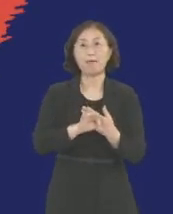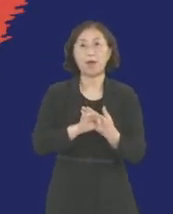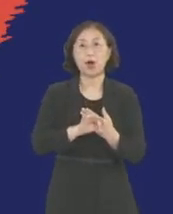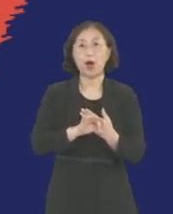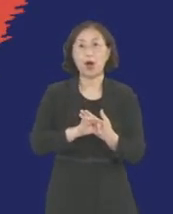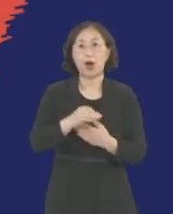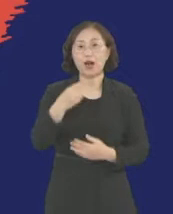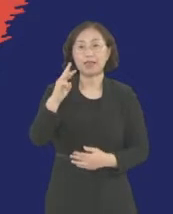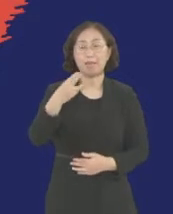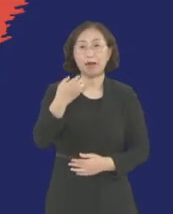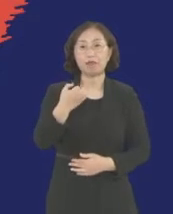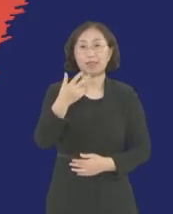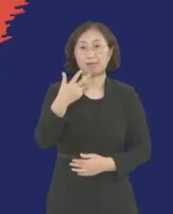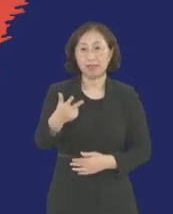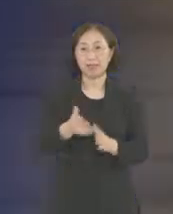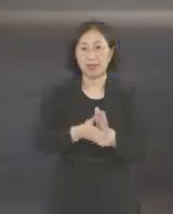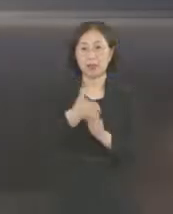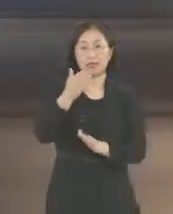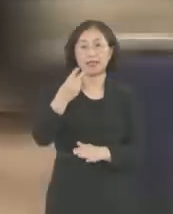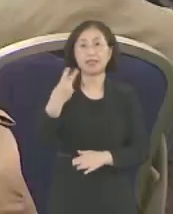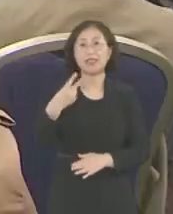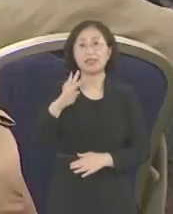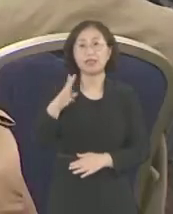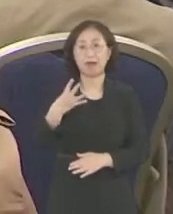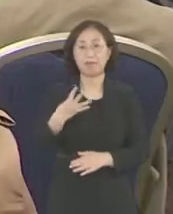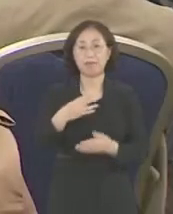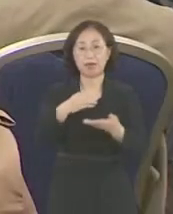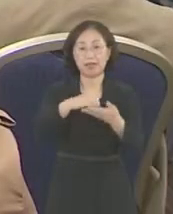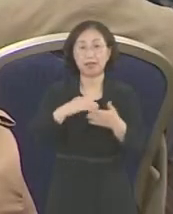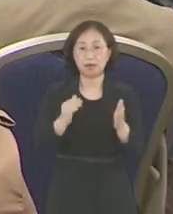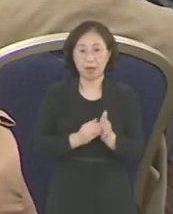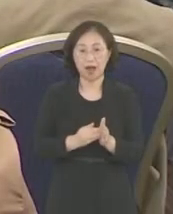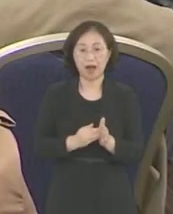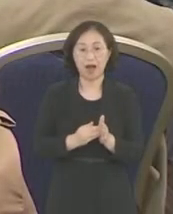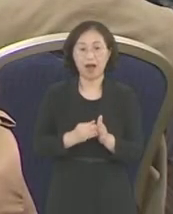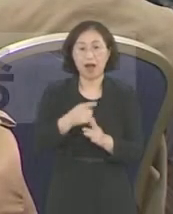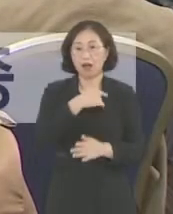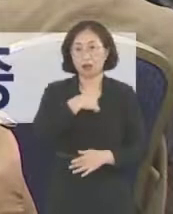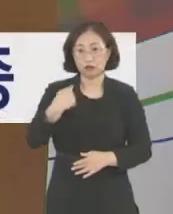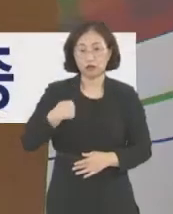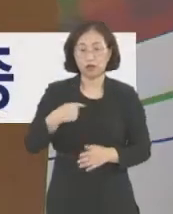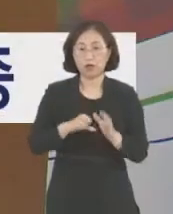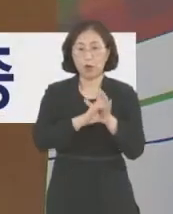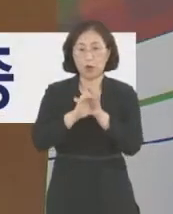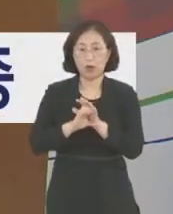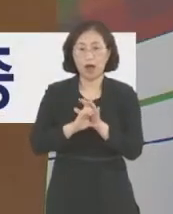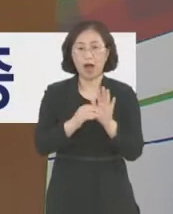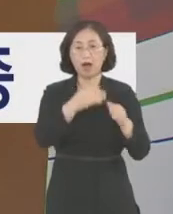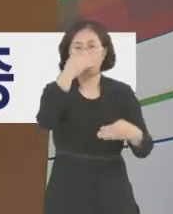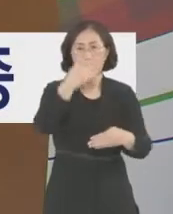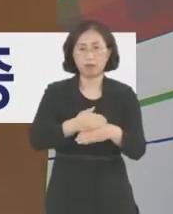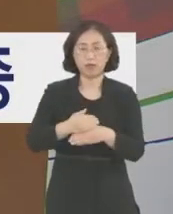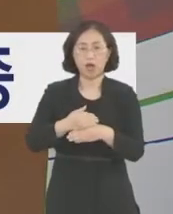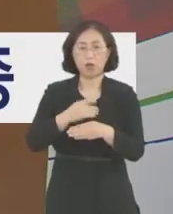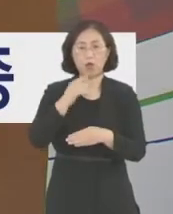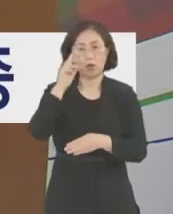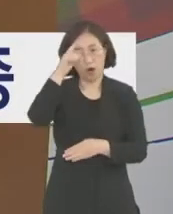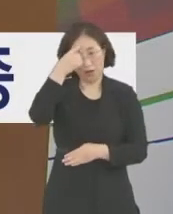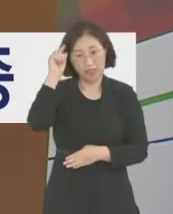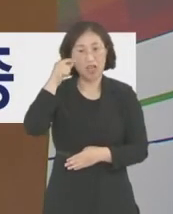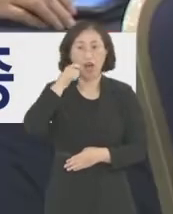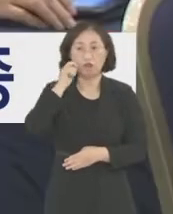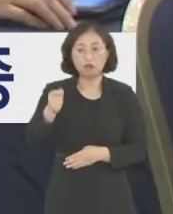2400여 명이 등록을 마쳤습니다 중국의 코로나 봉쇄와 러시아 우크라이나 전쟁 여파로 당초